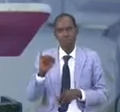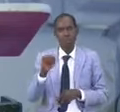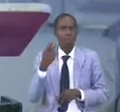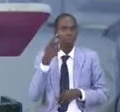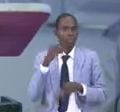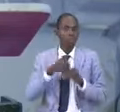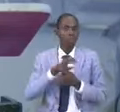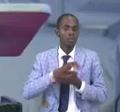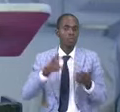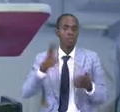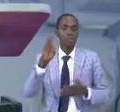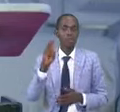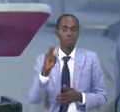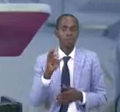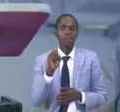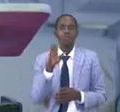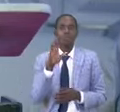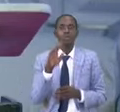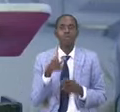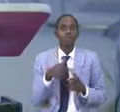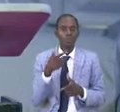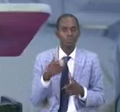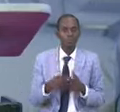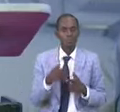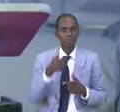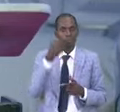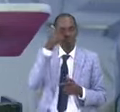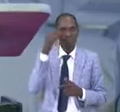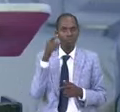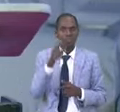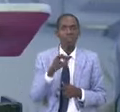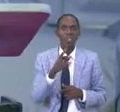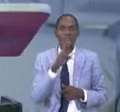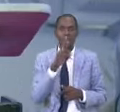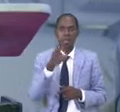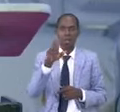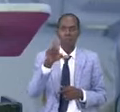qu'il prononce en sortie vers ce 14 parce que tu étais